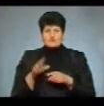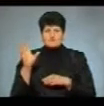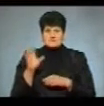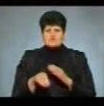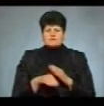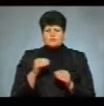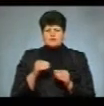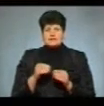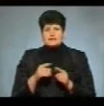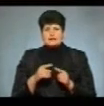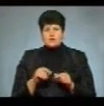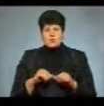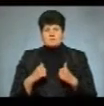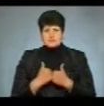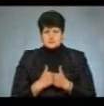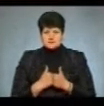виборчі комісії.